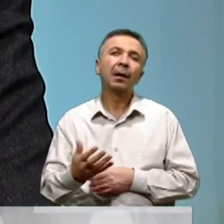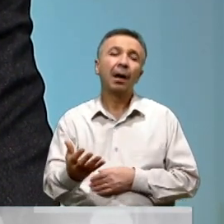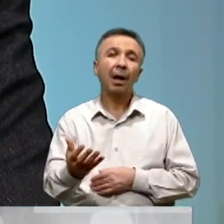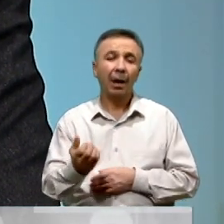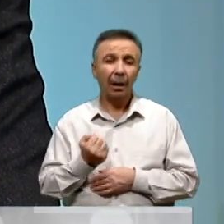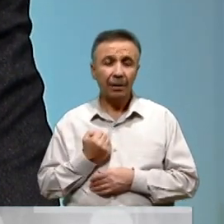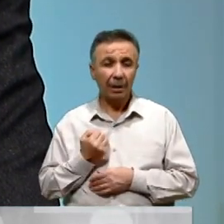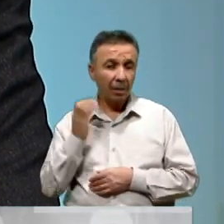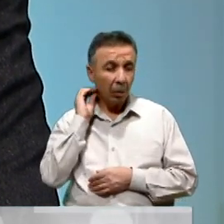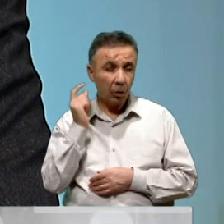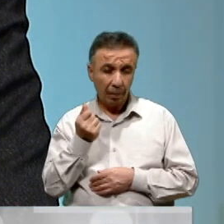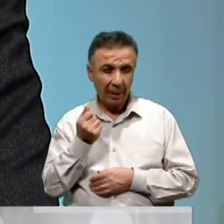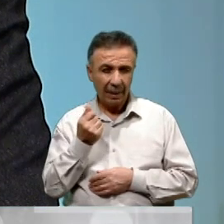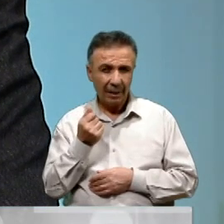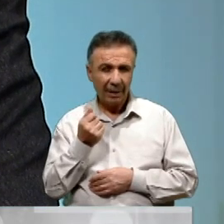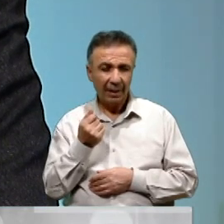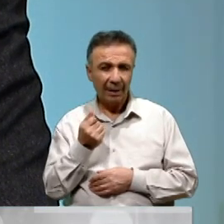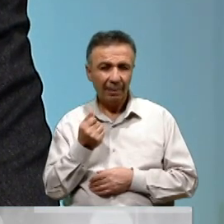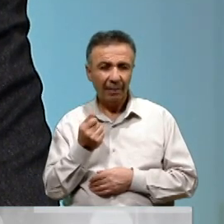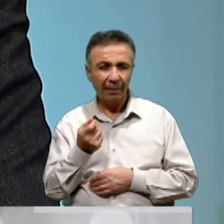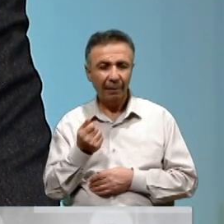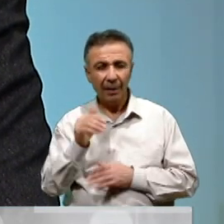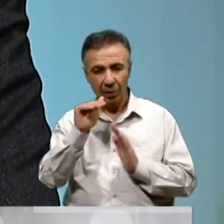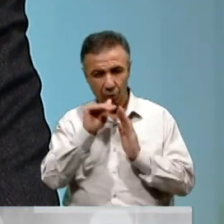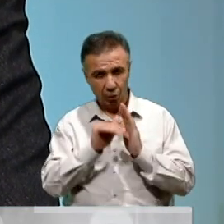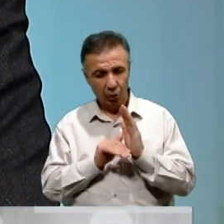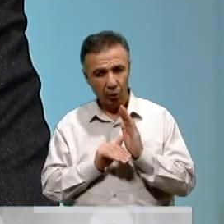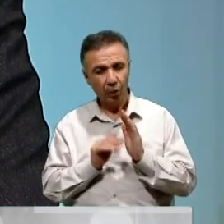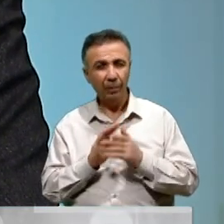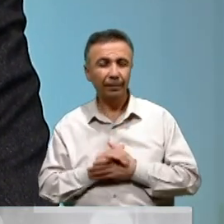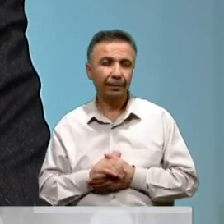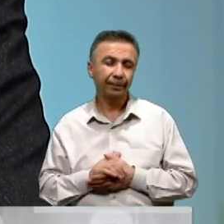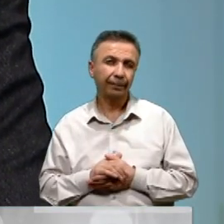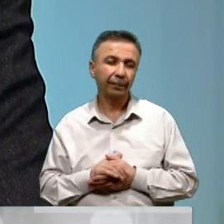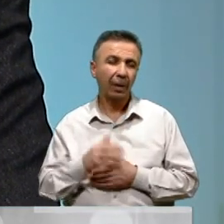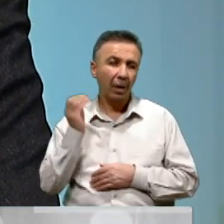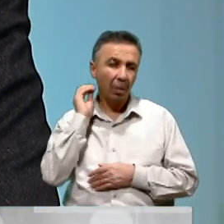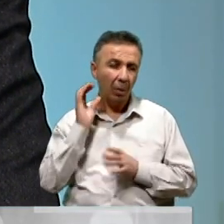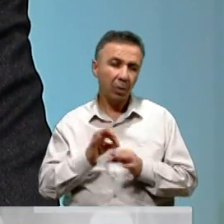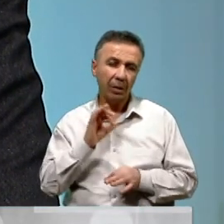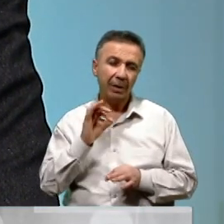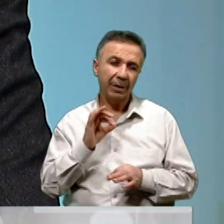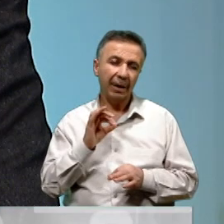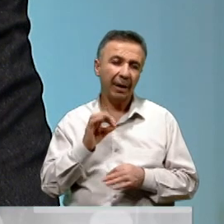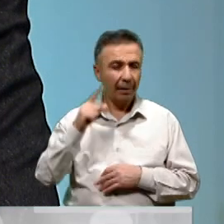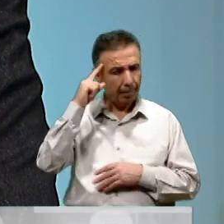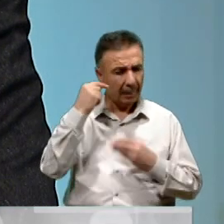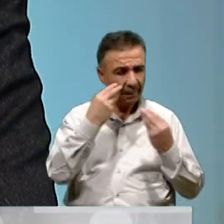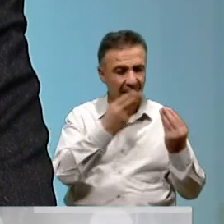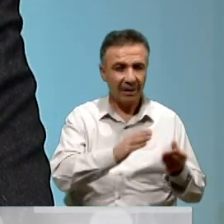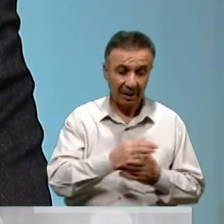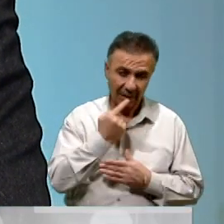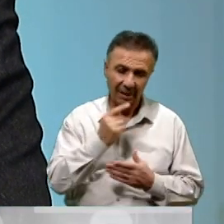alacağını ibra ettiğini, düşürdüğünü alacak borçluya bildirecek,